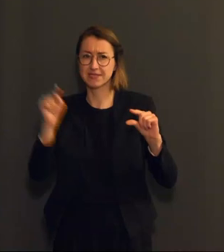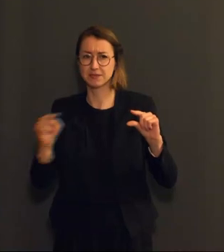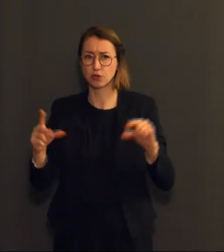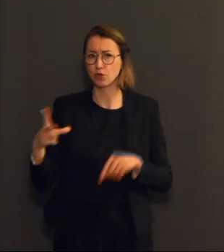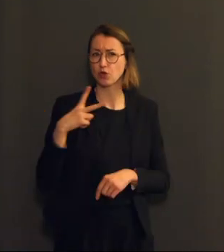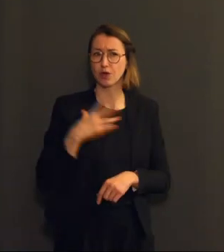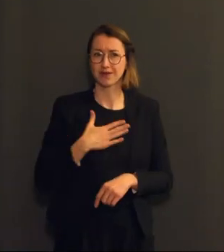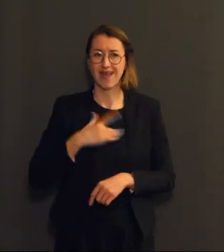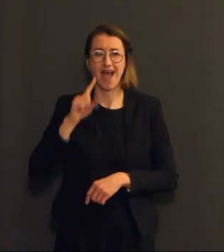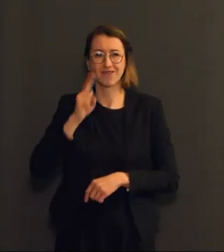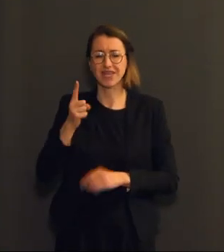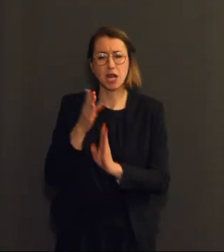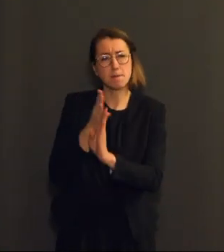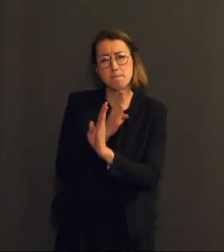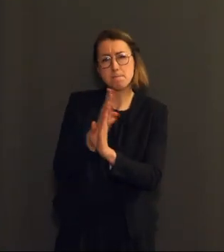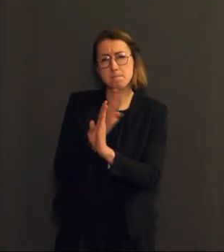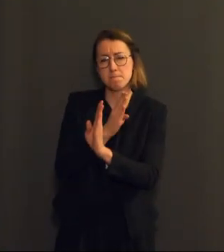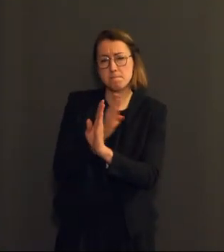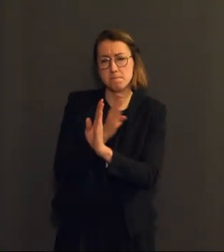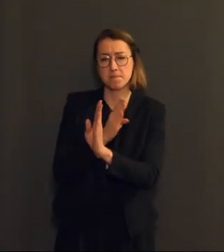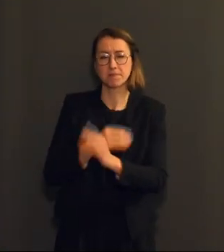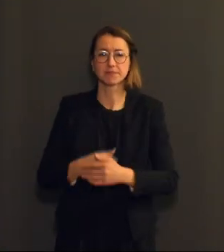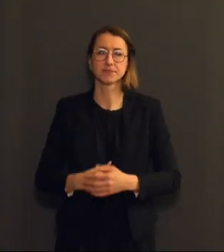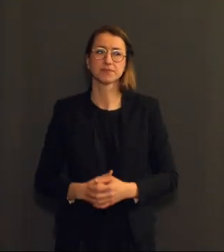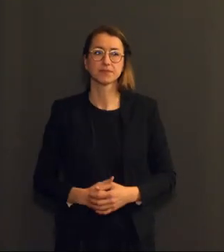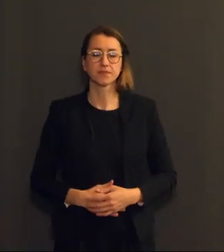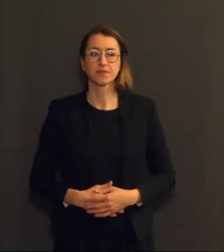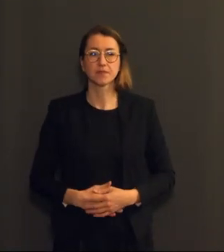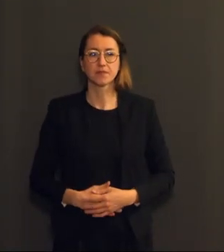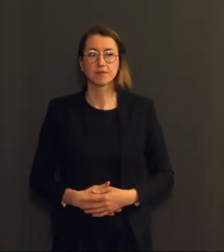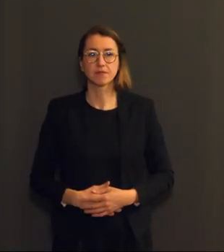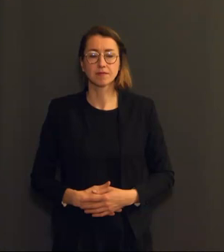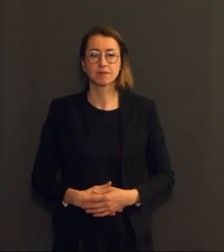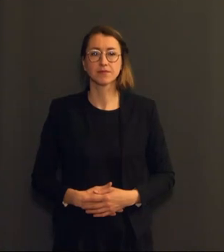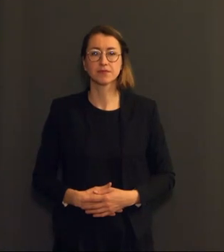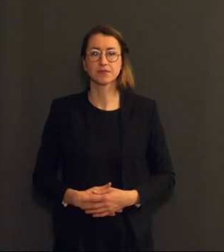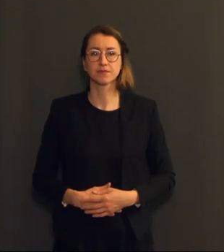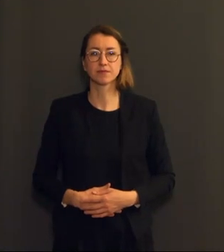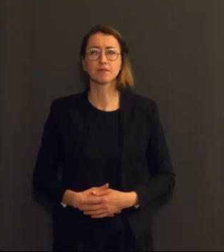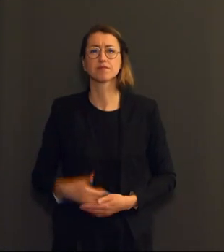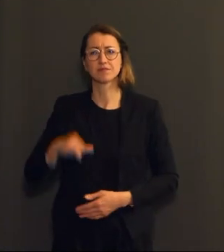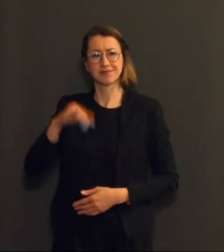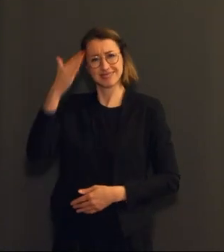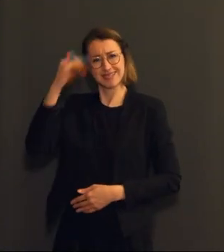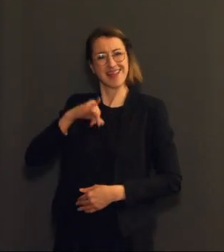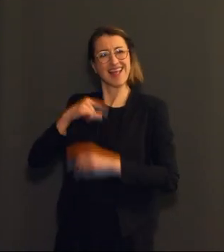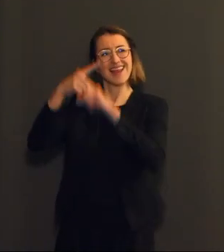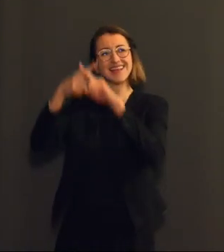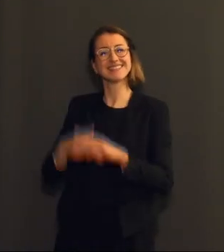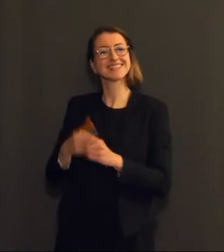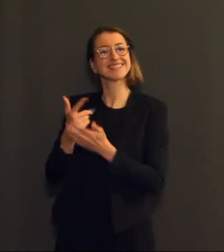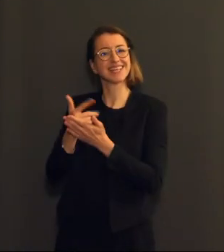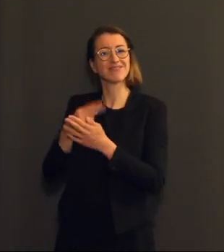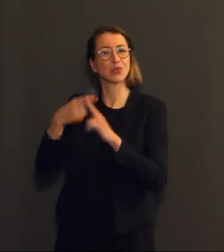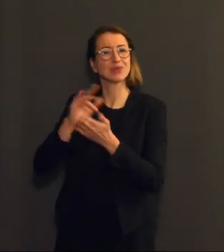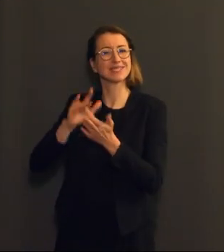Autre bonne nouvelle, la liste de réserves Cuvax continue de s'allonger, ce qui démontre une forte